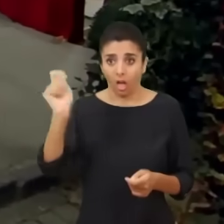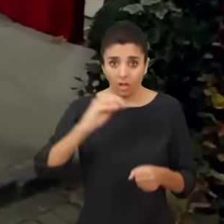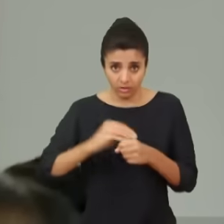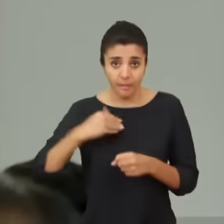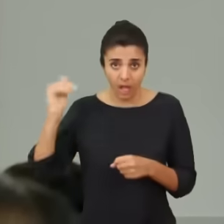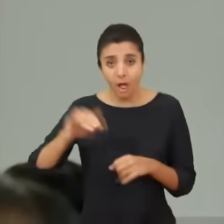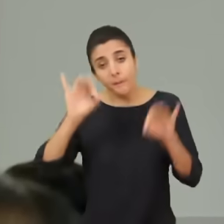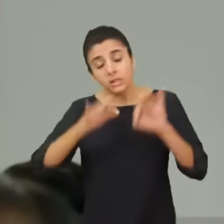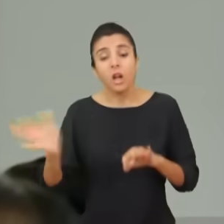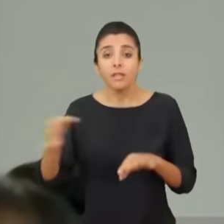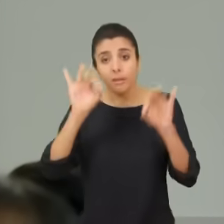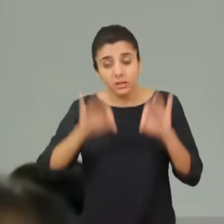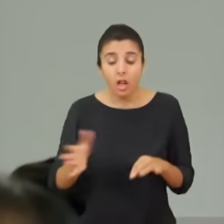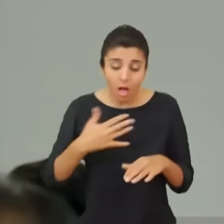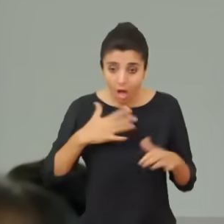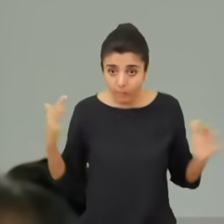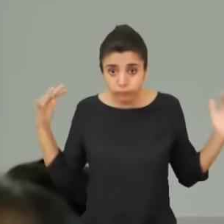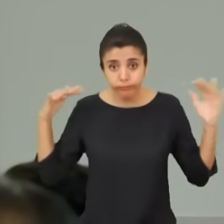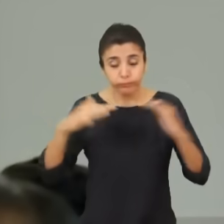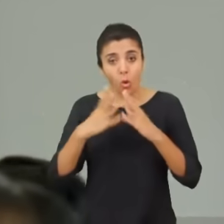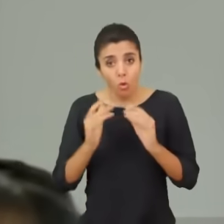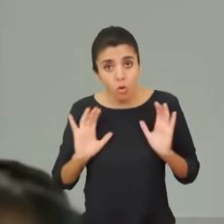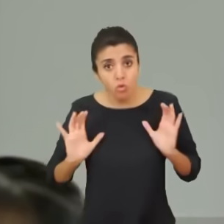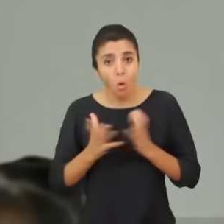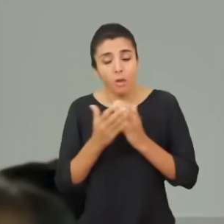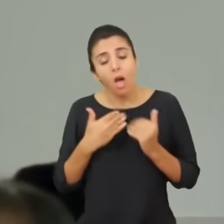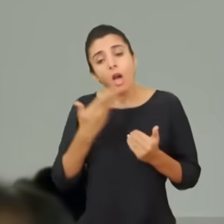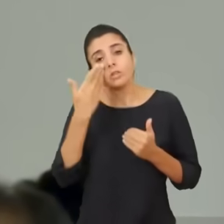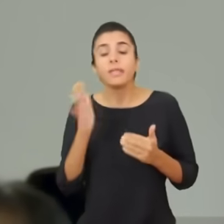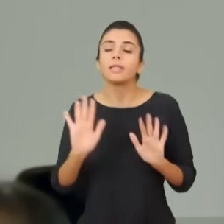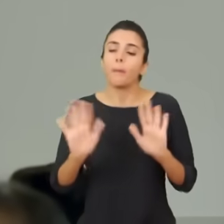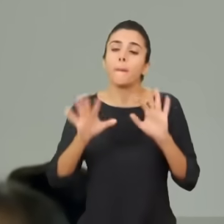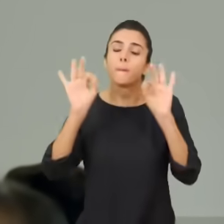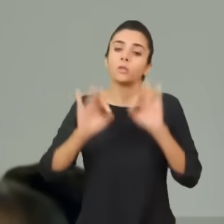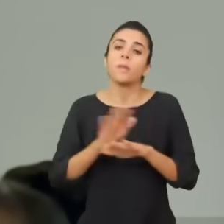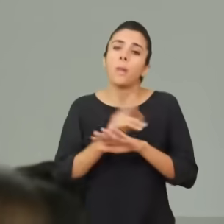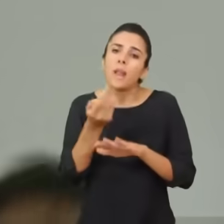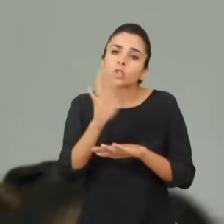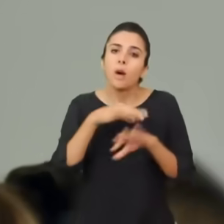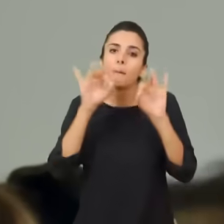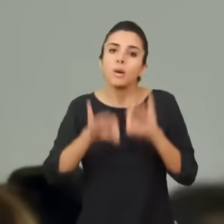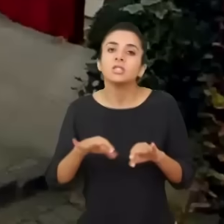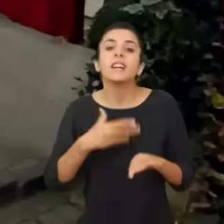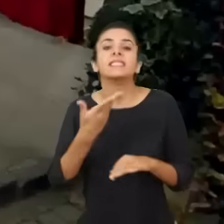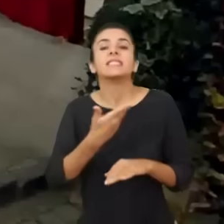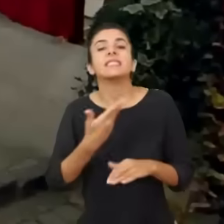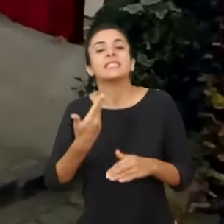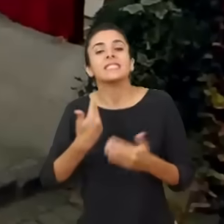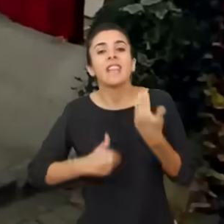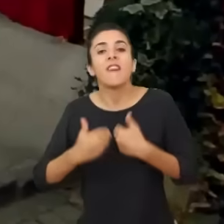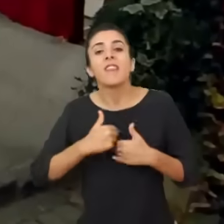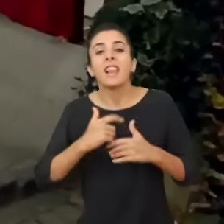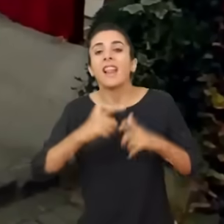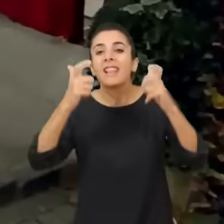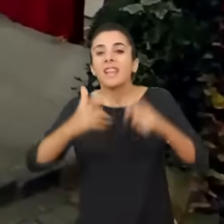Hadi başla. Tamam abi. Toplandık hepimiz kardeşim ya. Tamam başlıyor, başlıyoruz. Birazdan başlıyoruz. Sevgili Çınar Altı sakinleri,